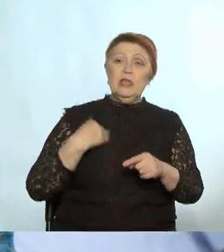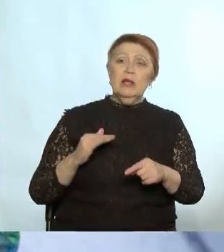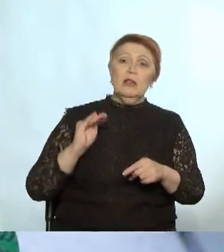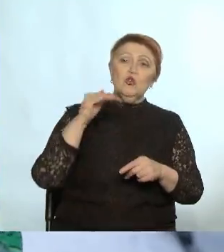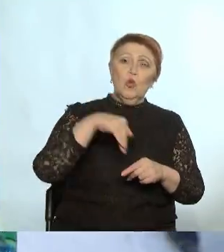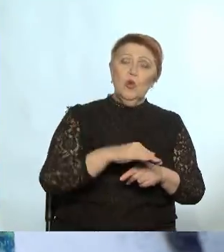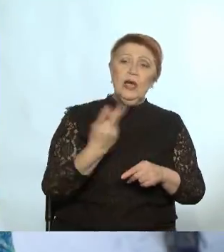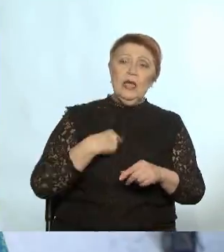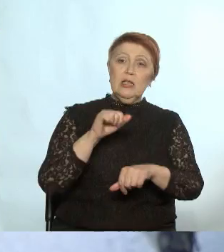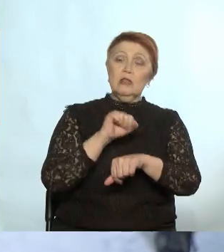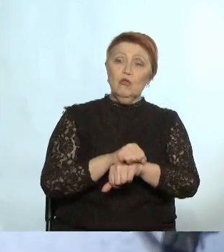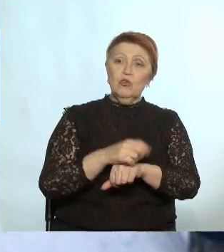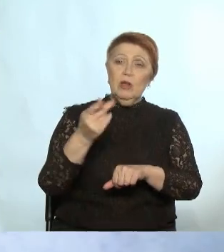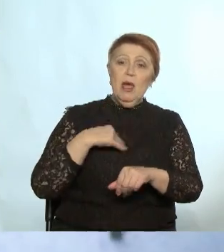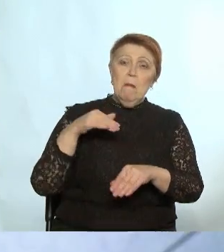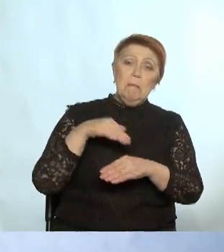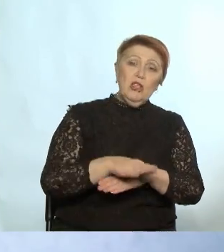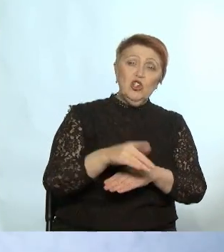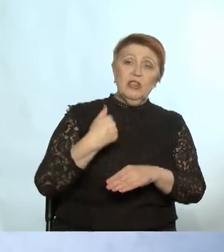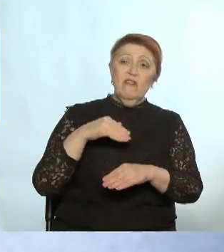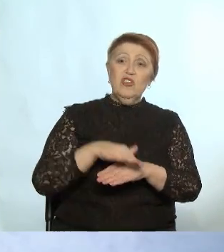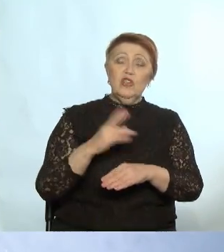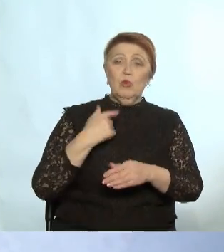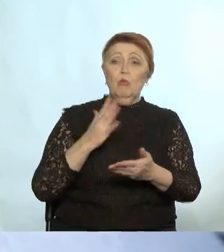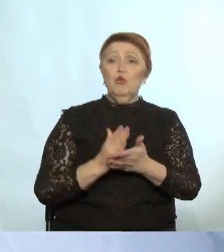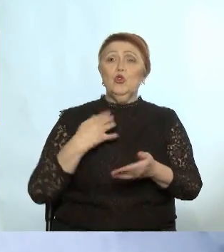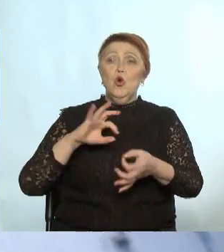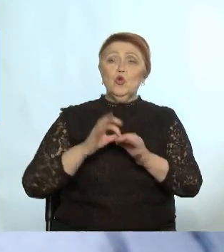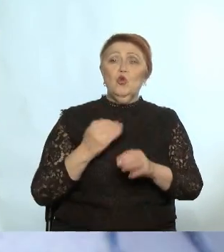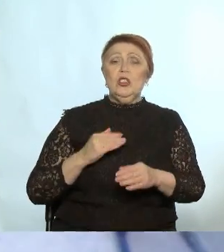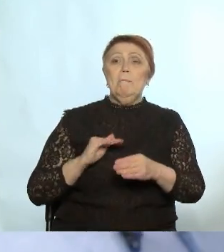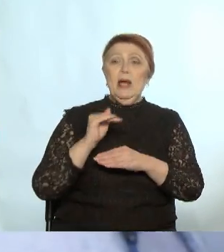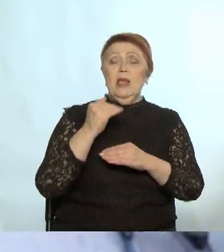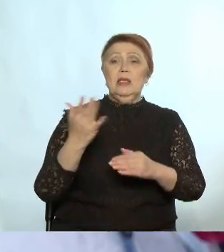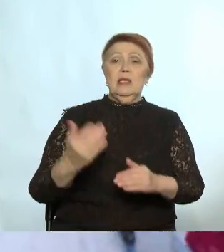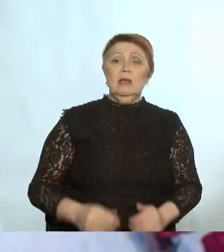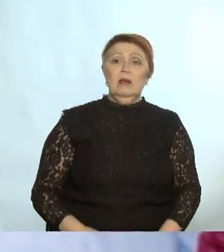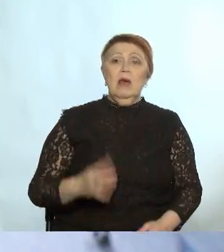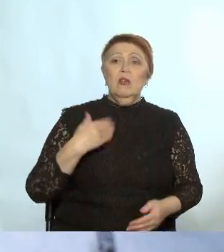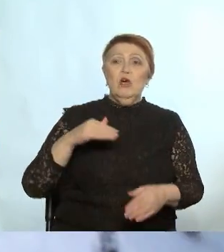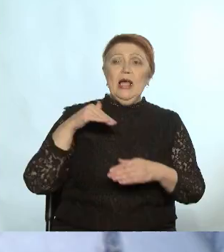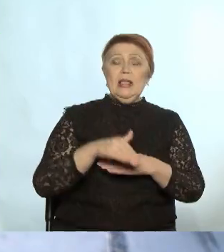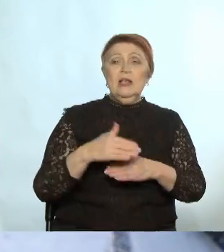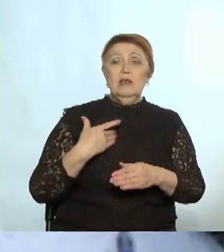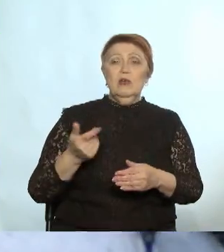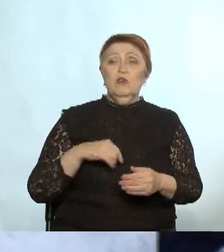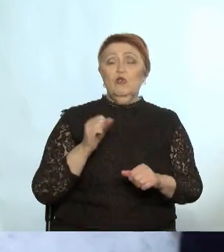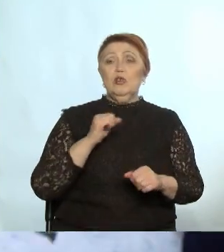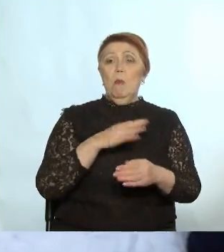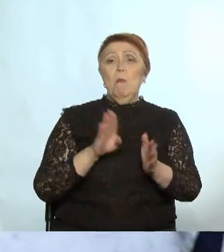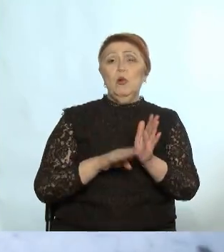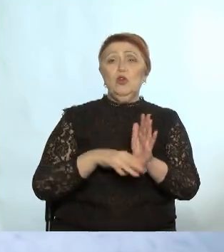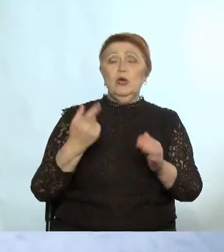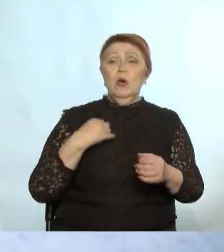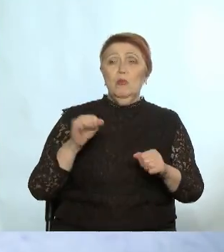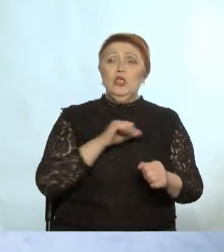если ты остановишься, тебя потащат вниз, и потом будет намного сложнее подняться. А скользить? А скользить намного проще, отдыхаешь. Ну, это то